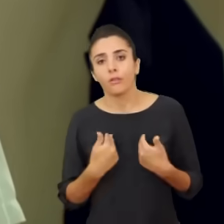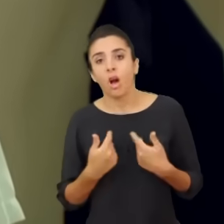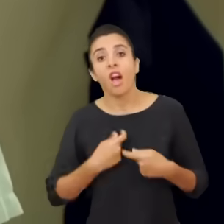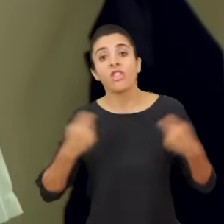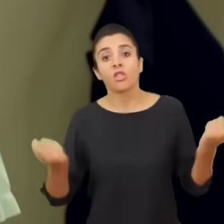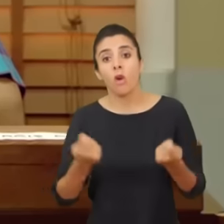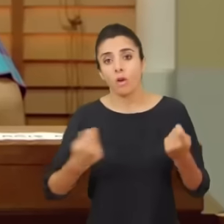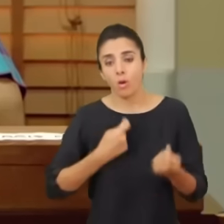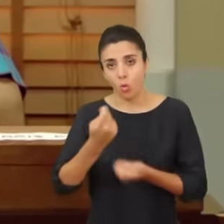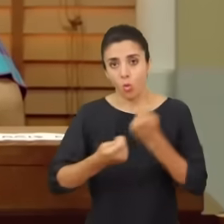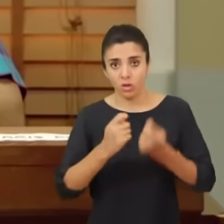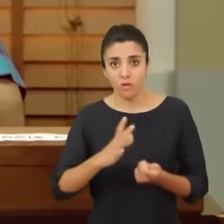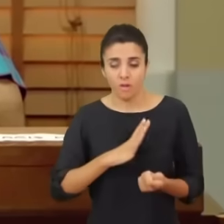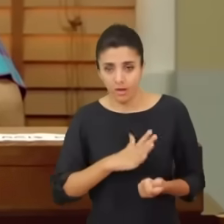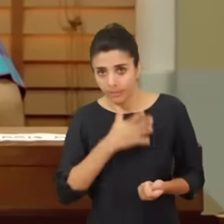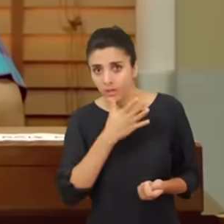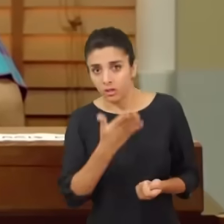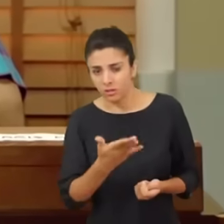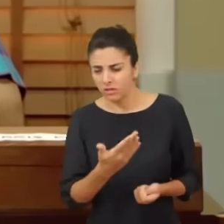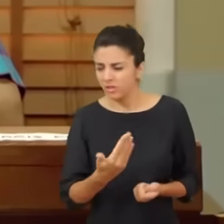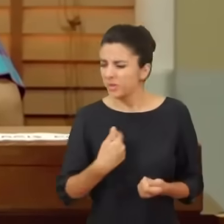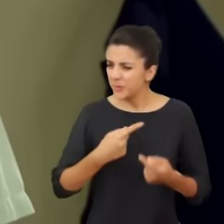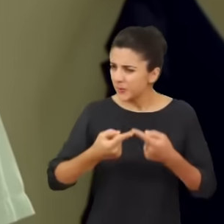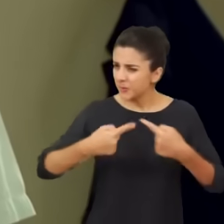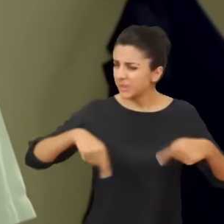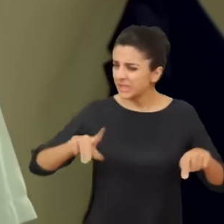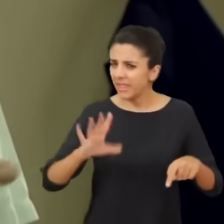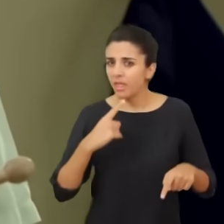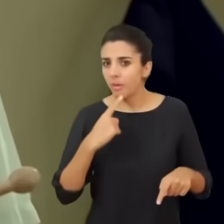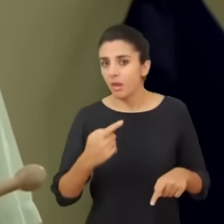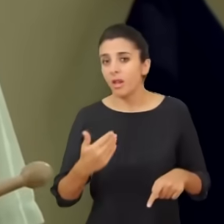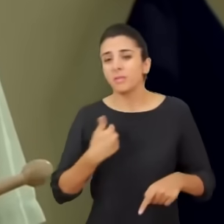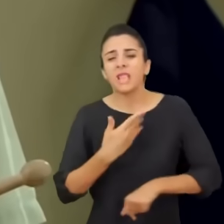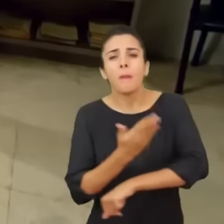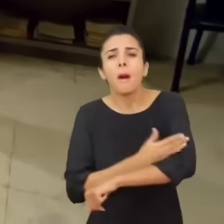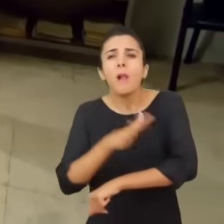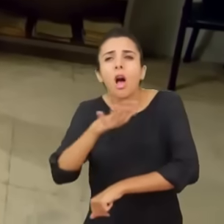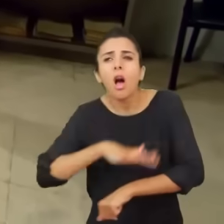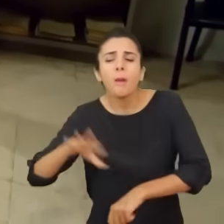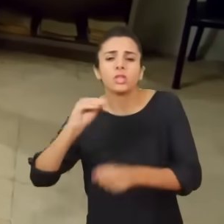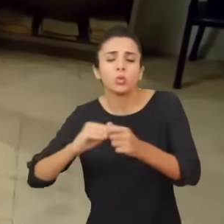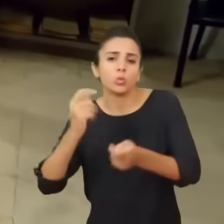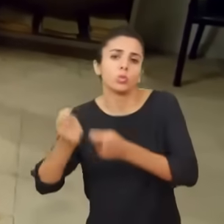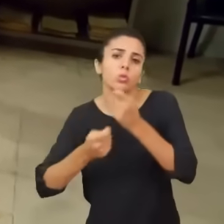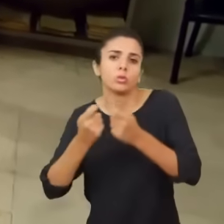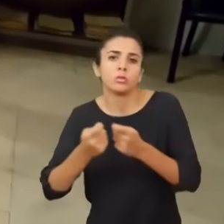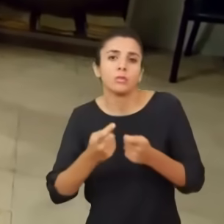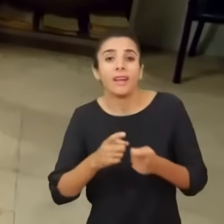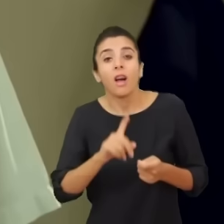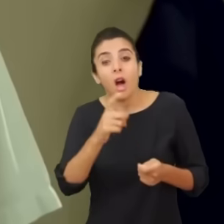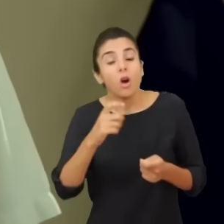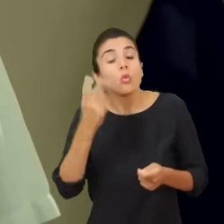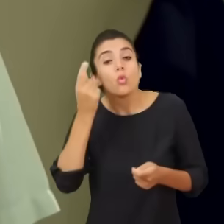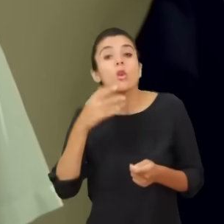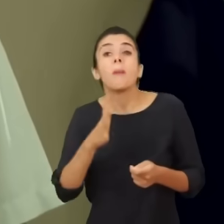Davul işini biz aldık da. Biz derken? Bizim memleketliler işte. Dayı aklında bulunsun